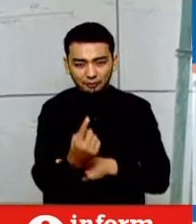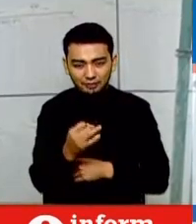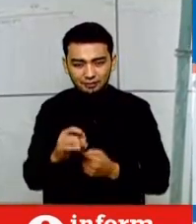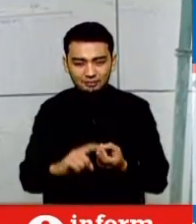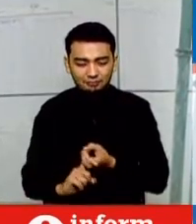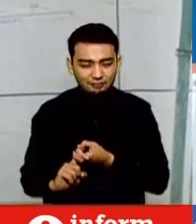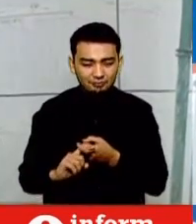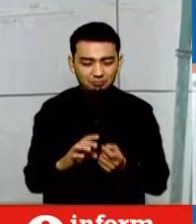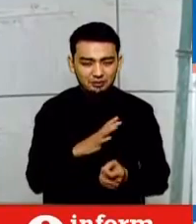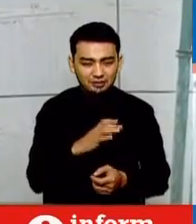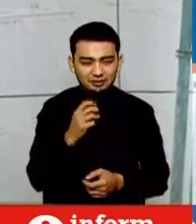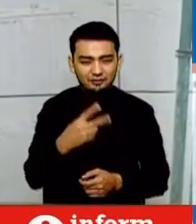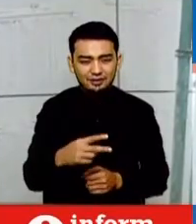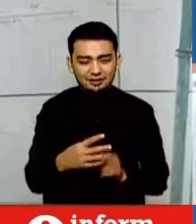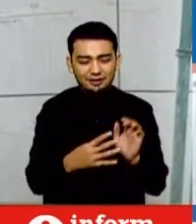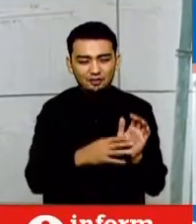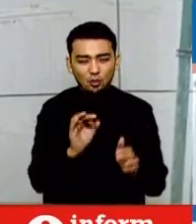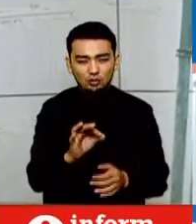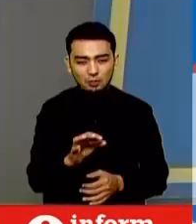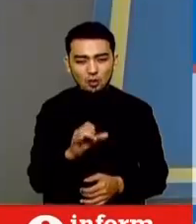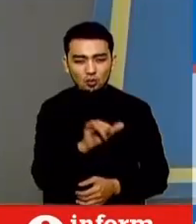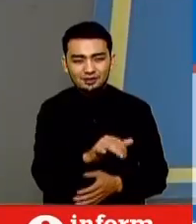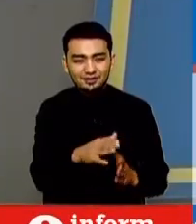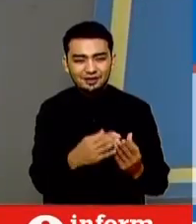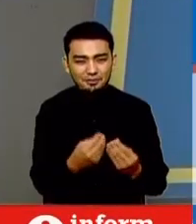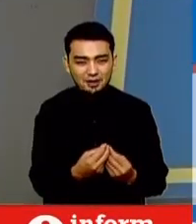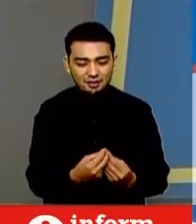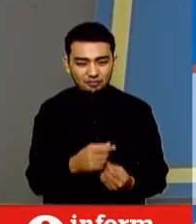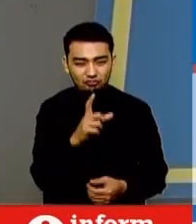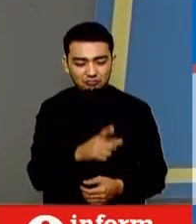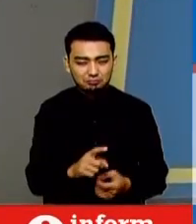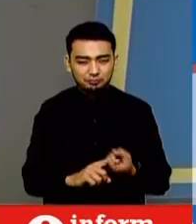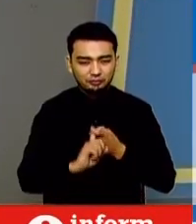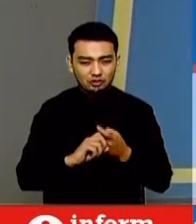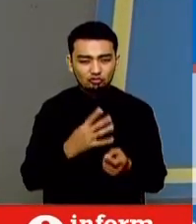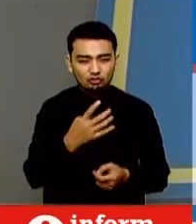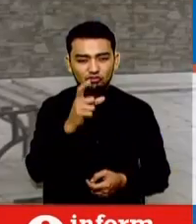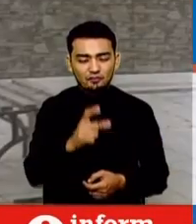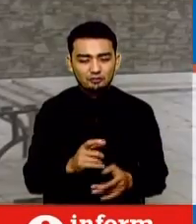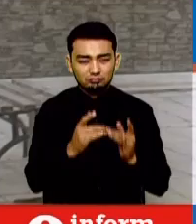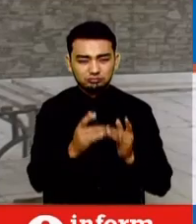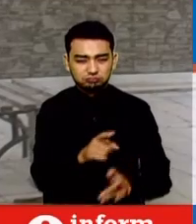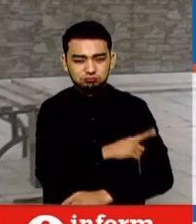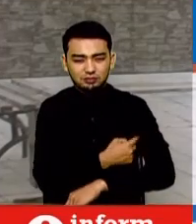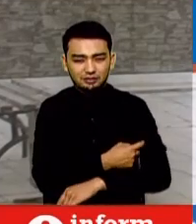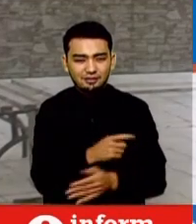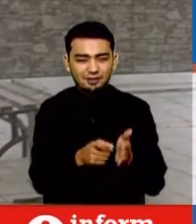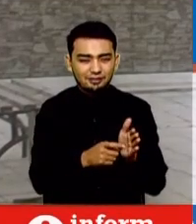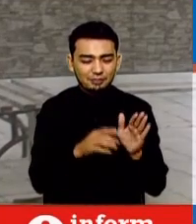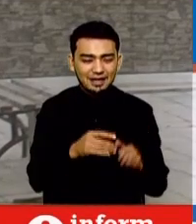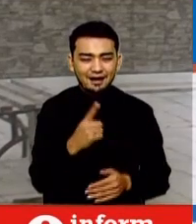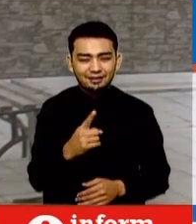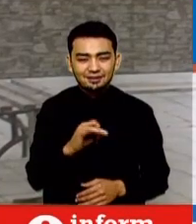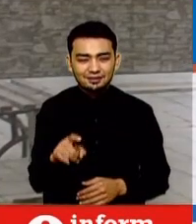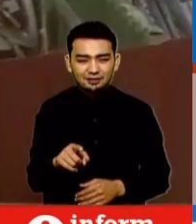мер безопасности. 23 октября у членов семьи появились язвы на теле. 4 человека в областной инфекционной клинике в Караганде, один из